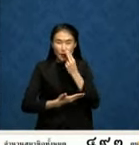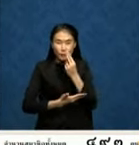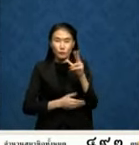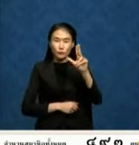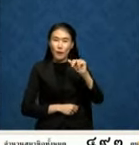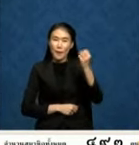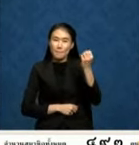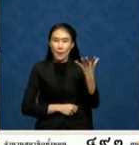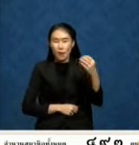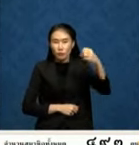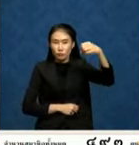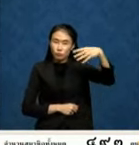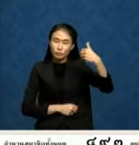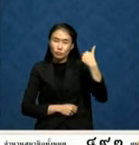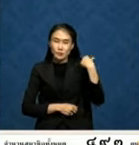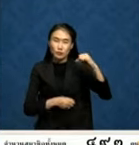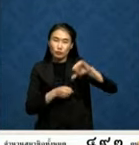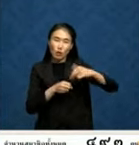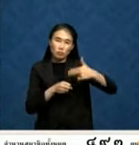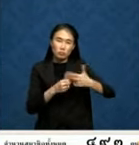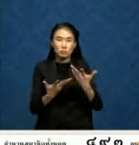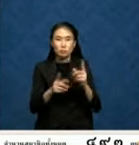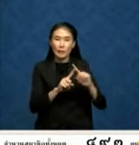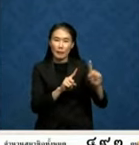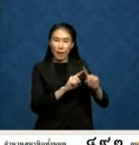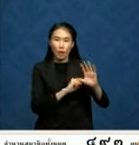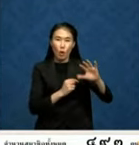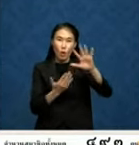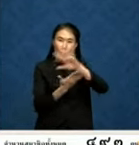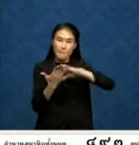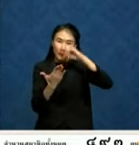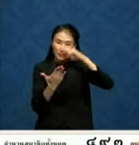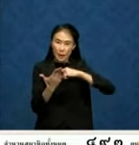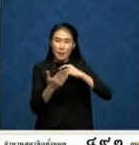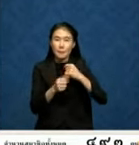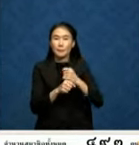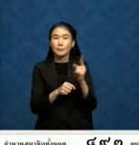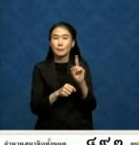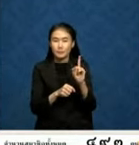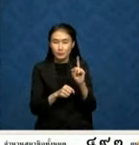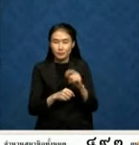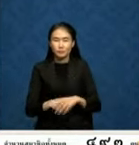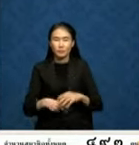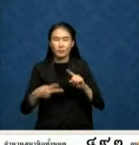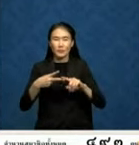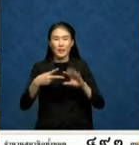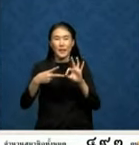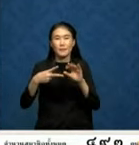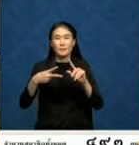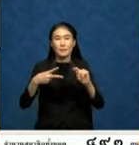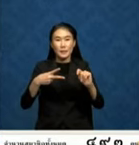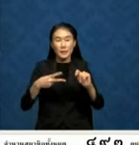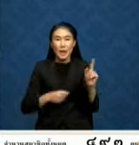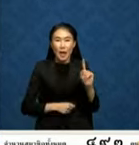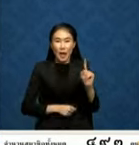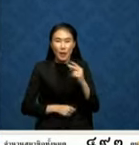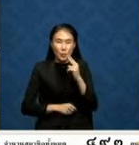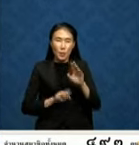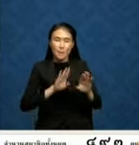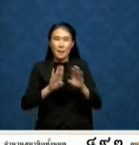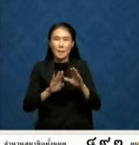ช้ไฟการผลิตเชื้อเพลิงต่างๆของโรงไฟฟ้าในประเทศว่าจะเป็นเช่นไรนะครับซึ่งตัว FT ในรอบปัจจุบันก็อยู่ที่ประมา